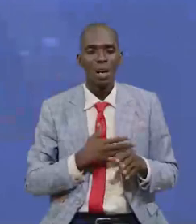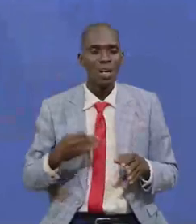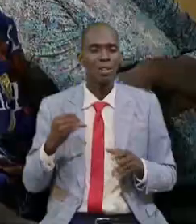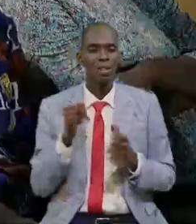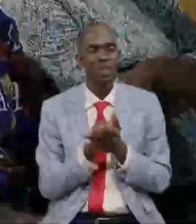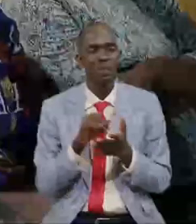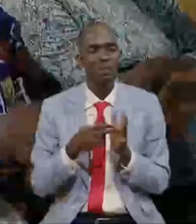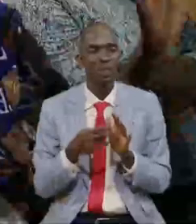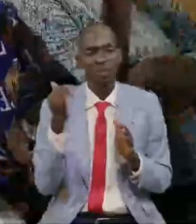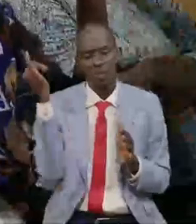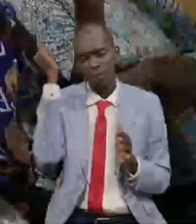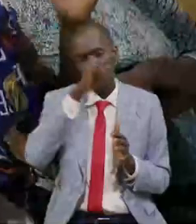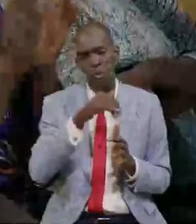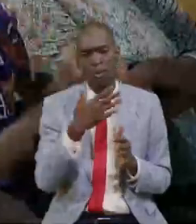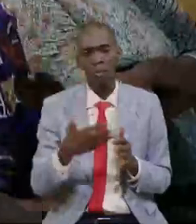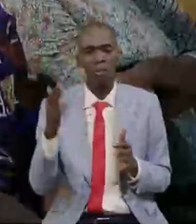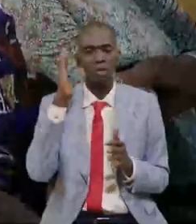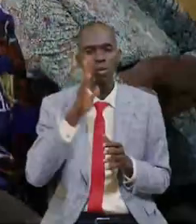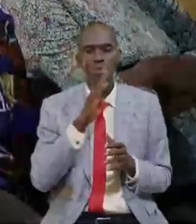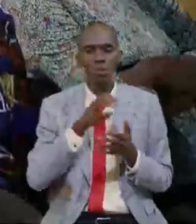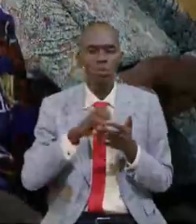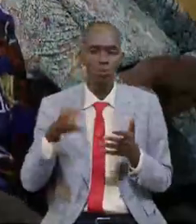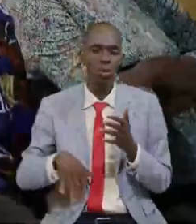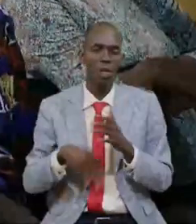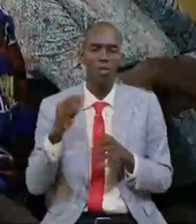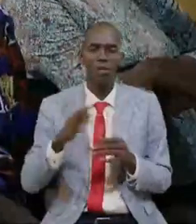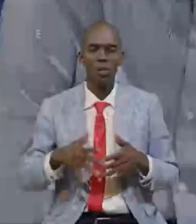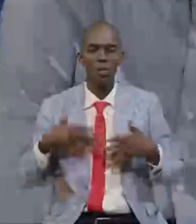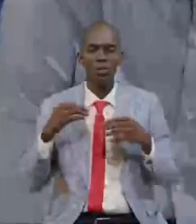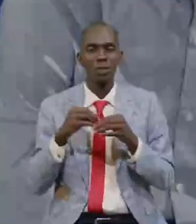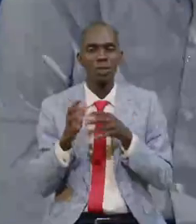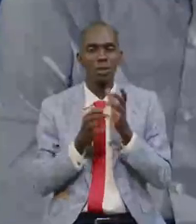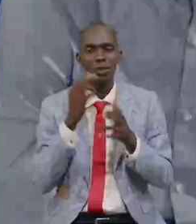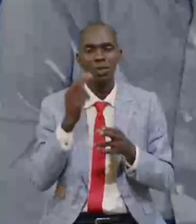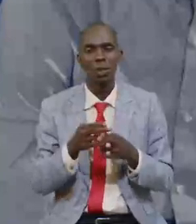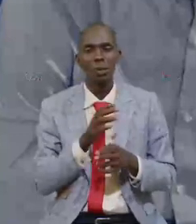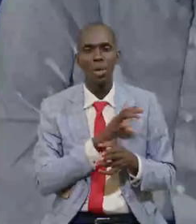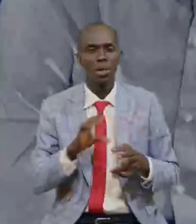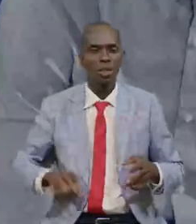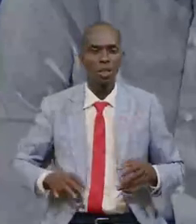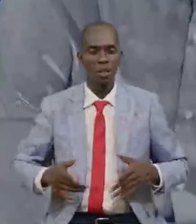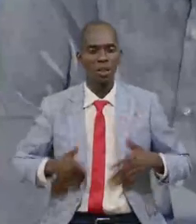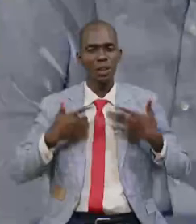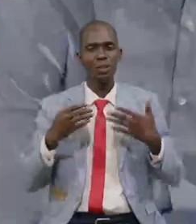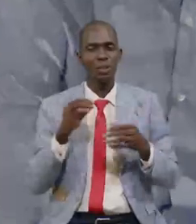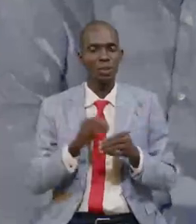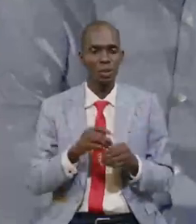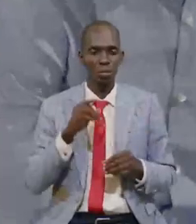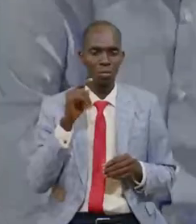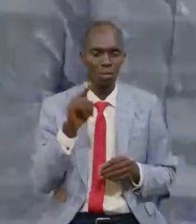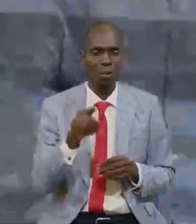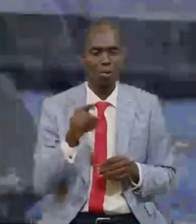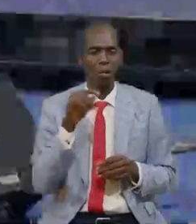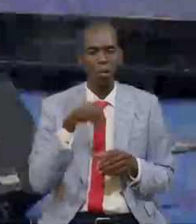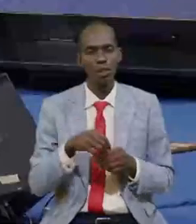Cela veut dire que la folie sera ôtée de ta vie. Christ vit en moi. Il va vivre en vous ce soir.